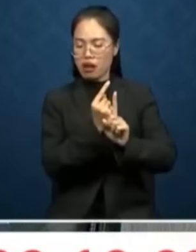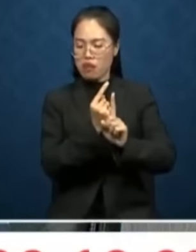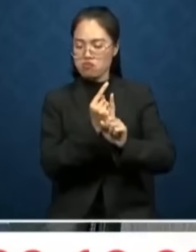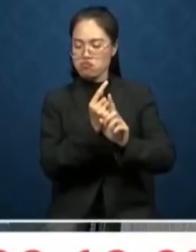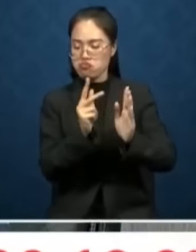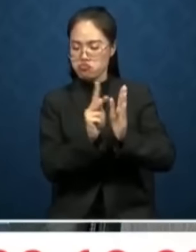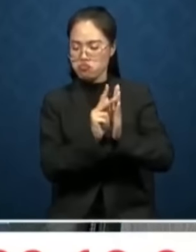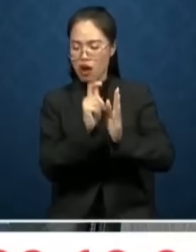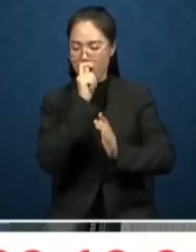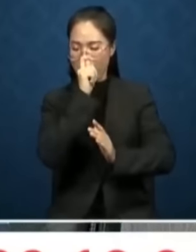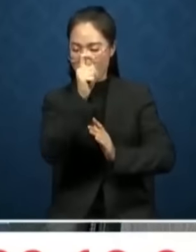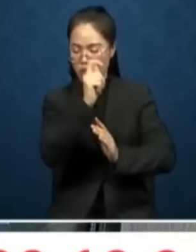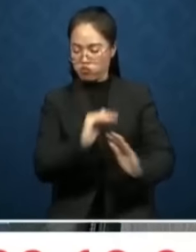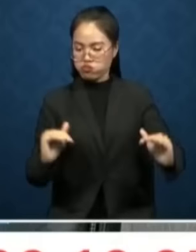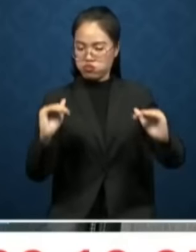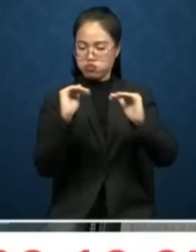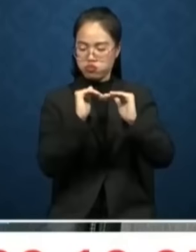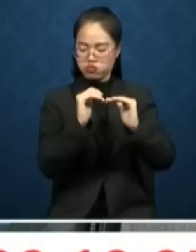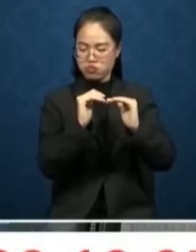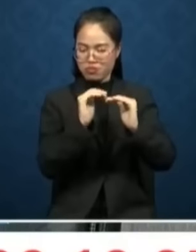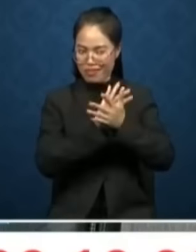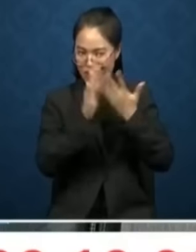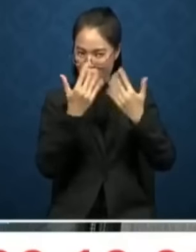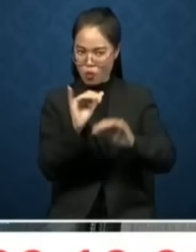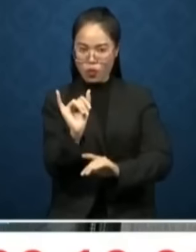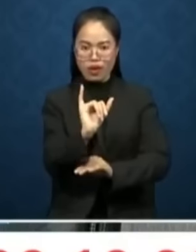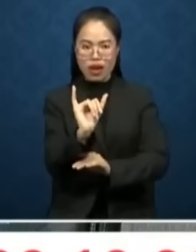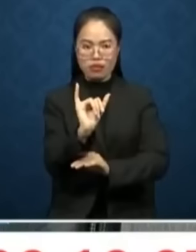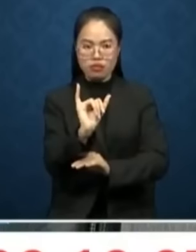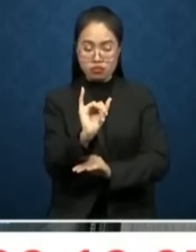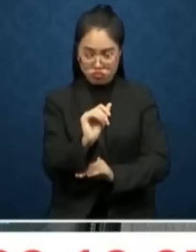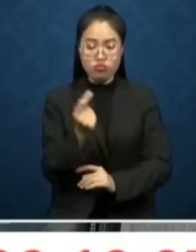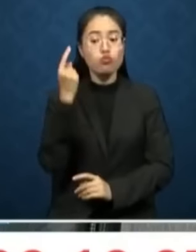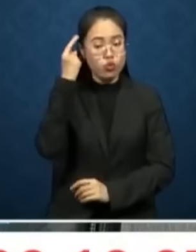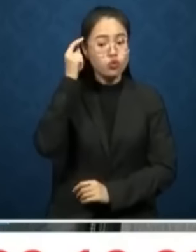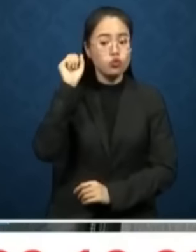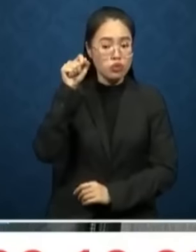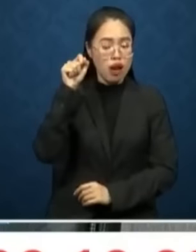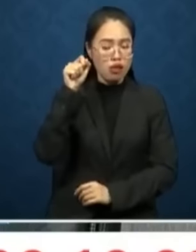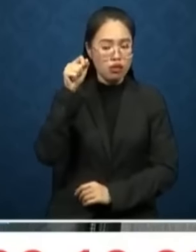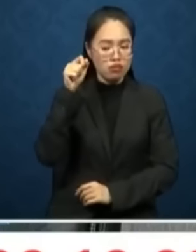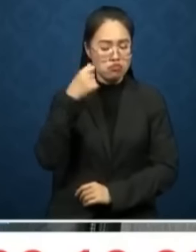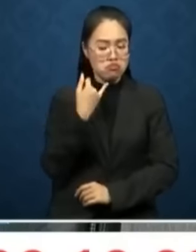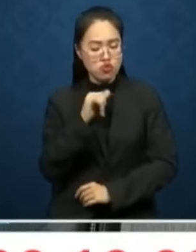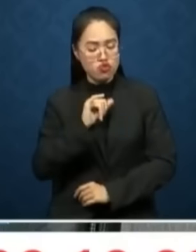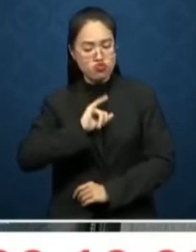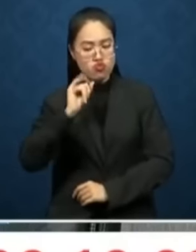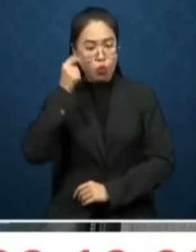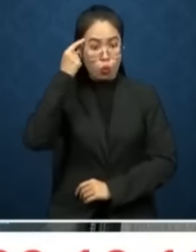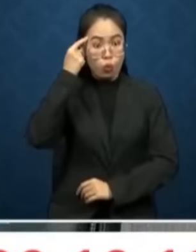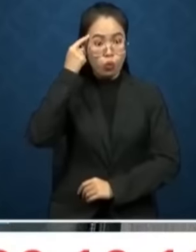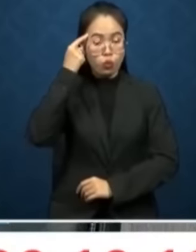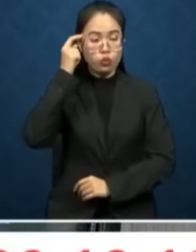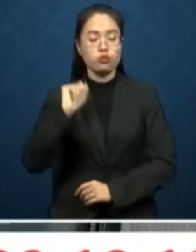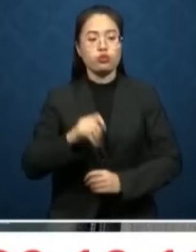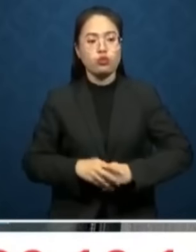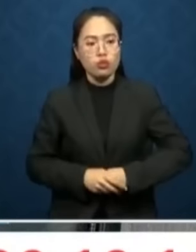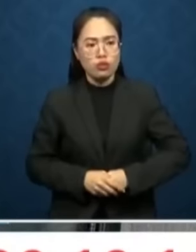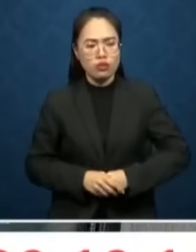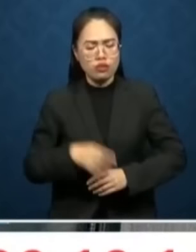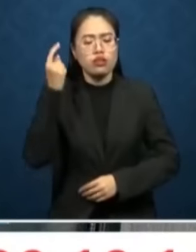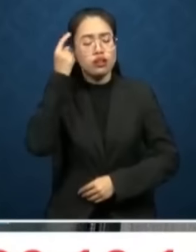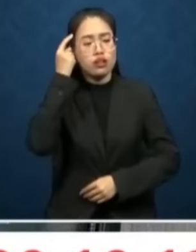ธรรมเสมอภาคแล้วจริงหรือไม่ผมคิดว่าคำตอบปรากฏแก่ใจของท่านแล้วท่านไม่ต้องตอบก็ได้นะครับท่านคิ